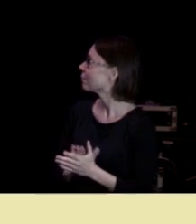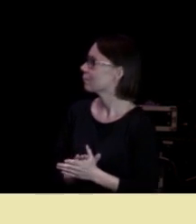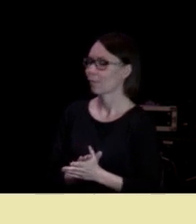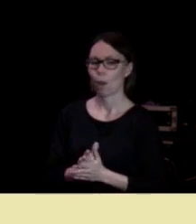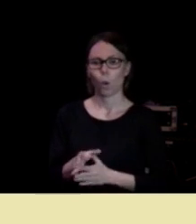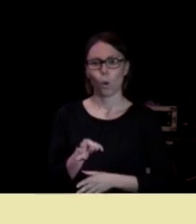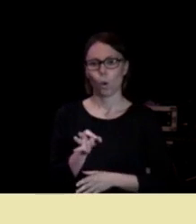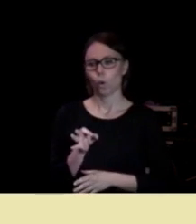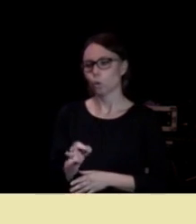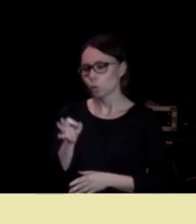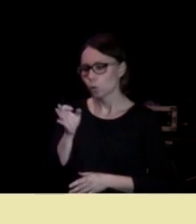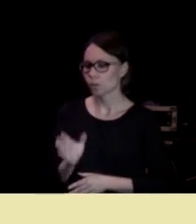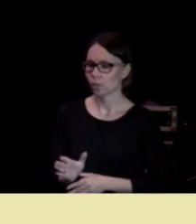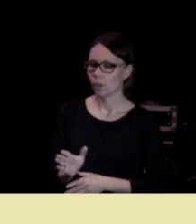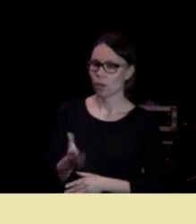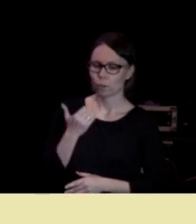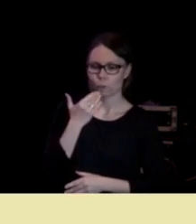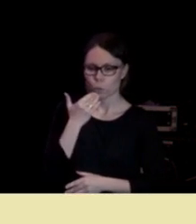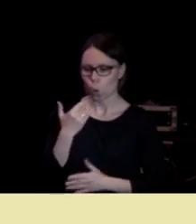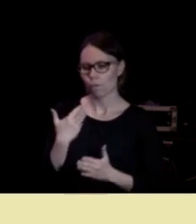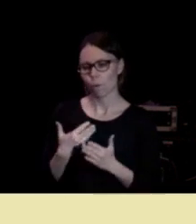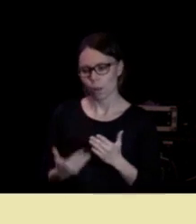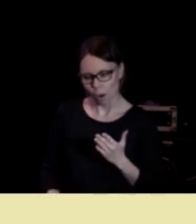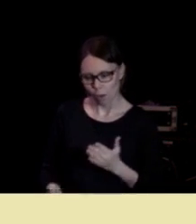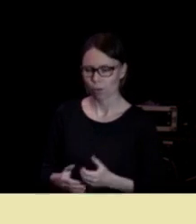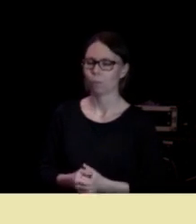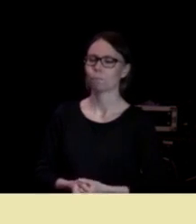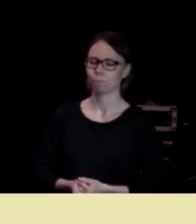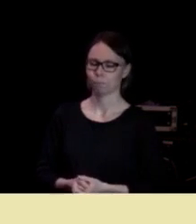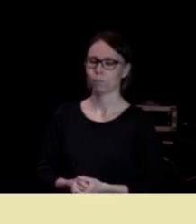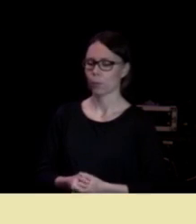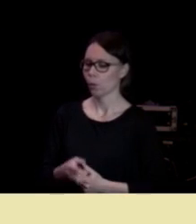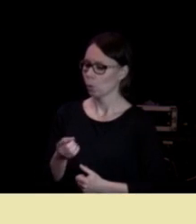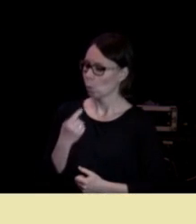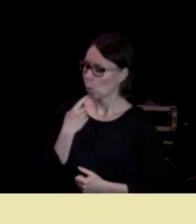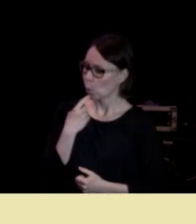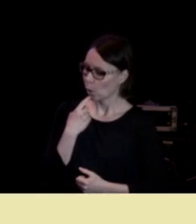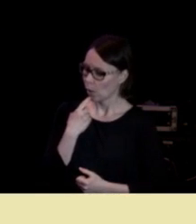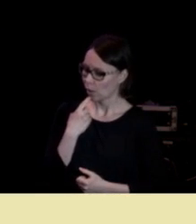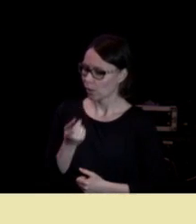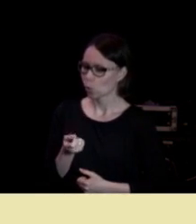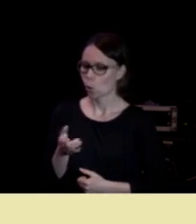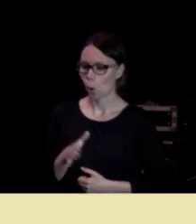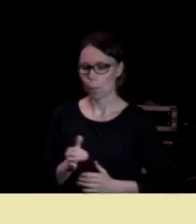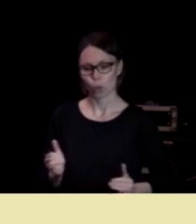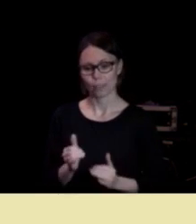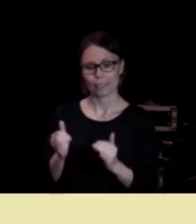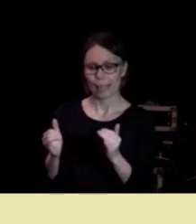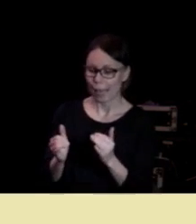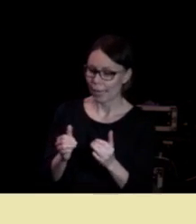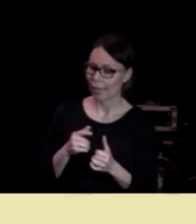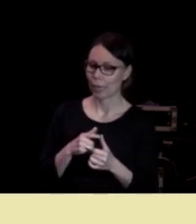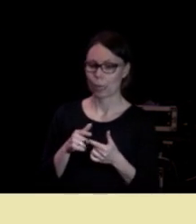Tusen takk for et veldig flott foredrag. Du har snakket om organisering